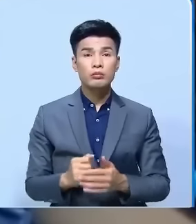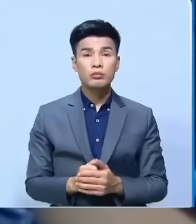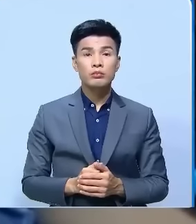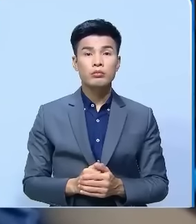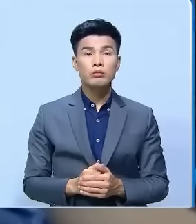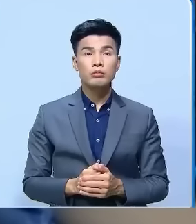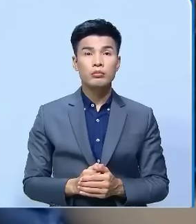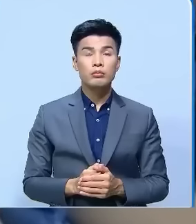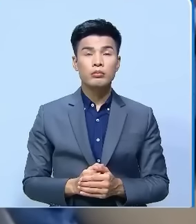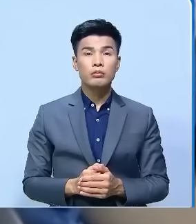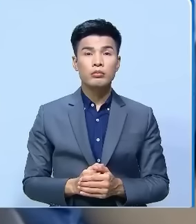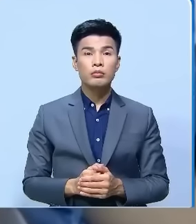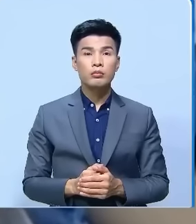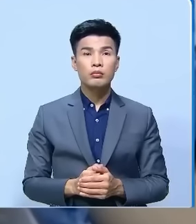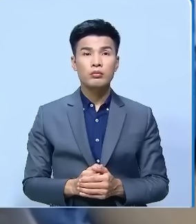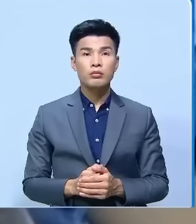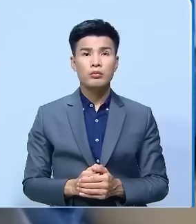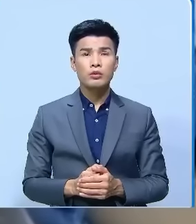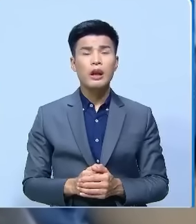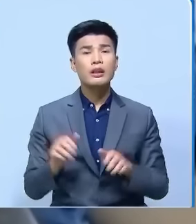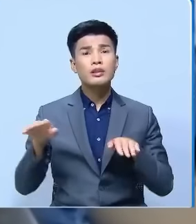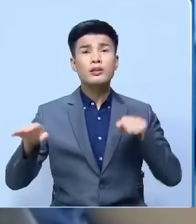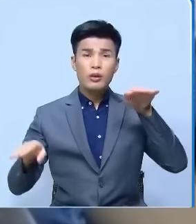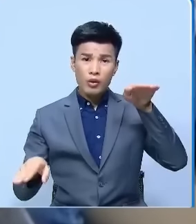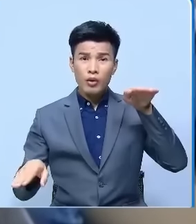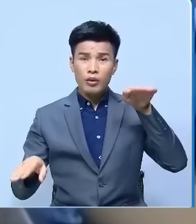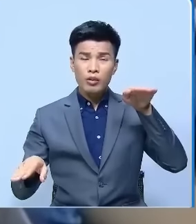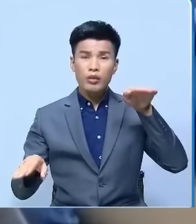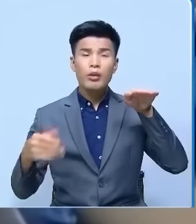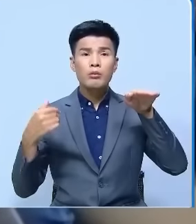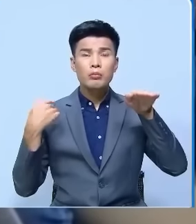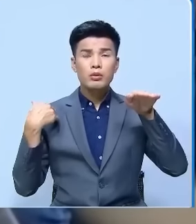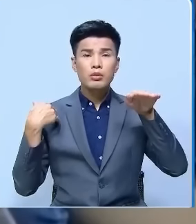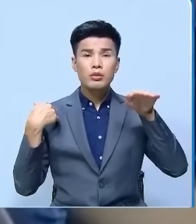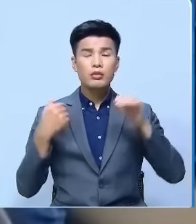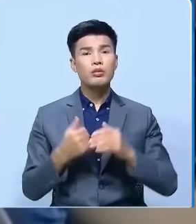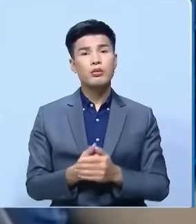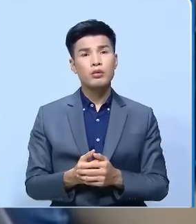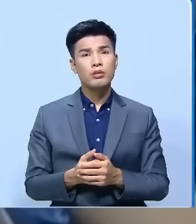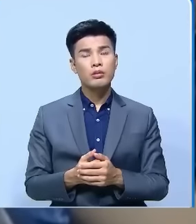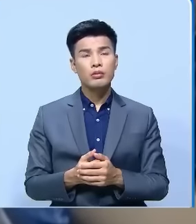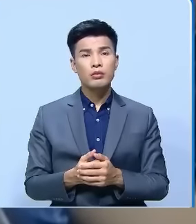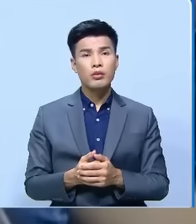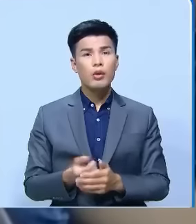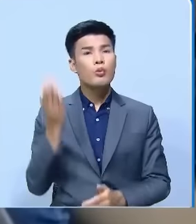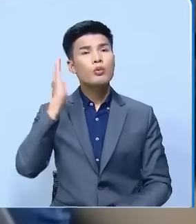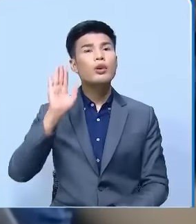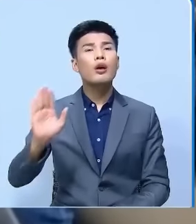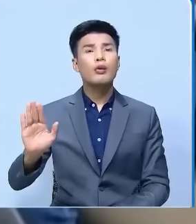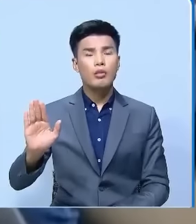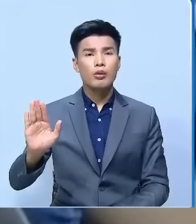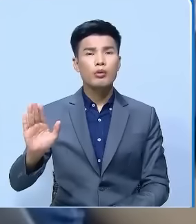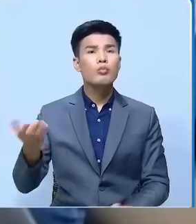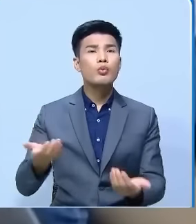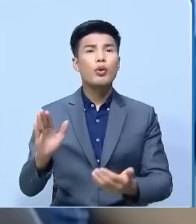ค่ะคุณน้องนฤมลขาลานพระวิชาด้วยขอเงินทั้ง